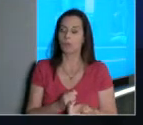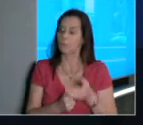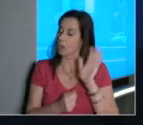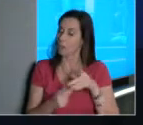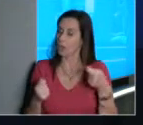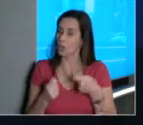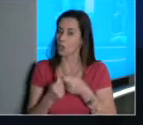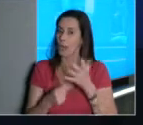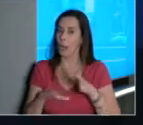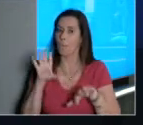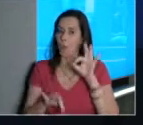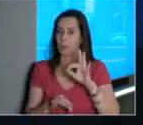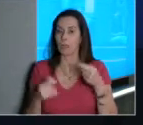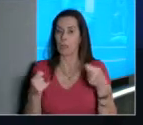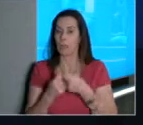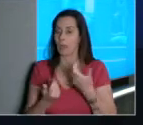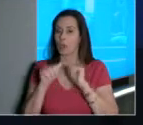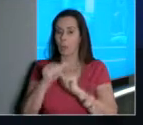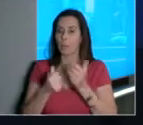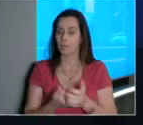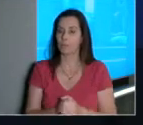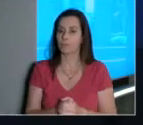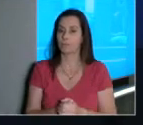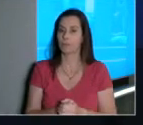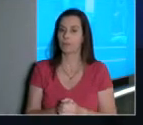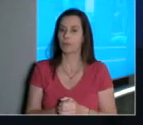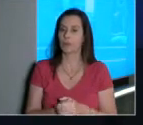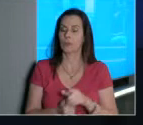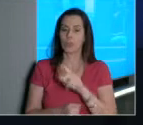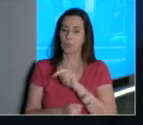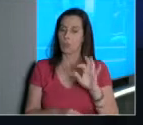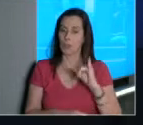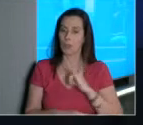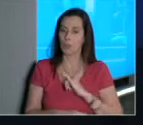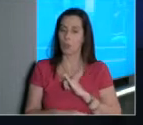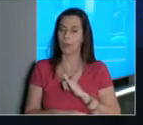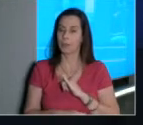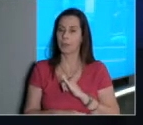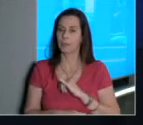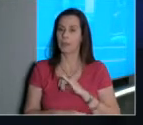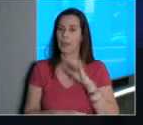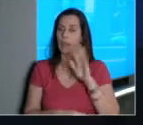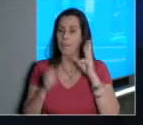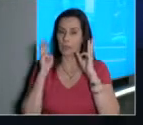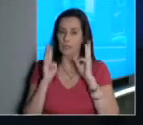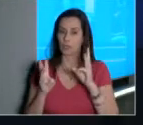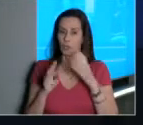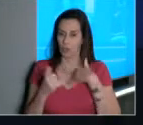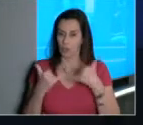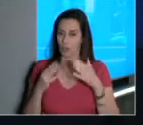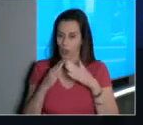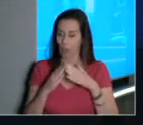גם לגבי אופן ההצבעה, לגבי אופן התמיכה? זה דווקא נושא ממש מעניין, כי גם בסדרות שאני כרגע